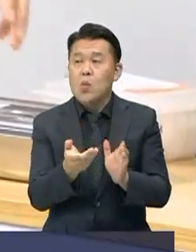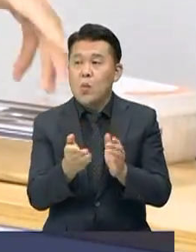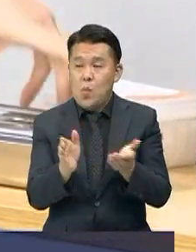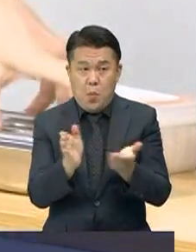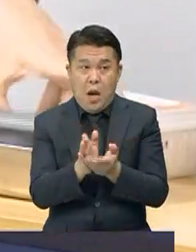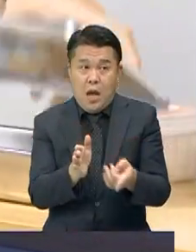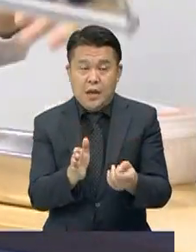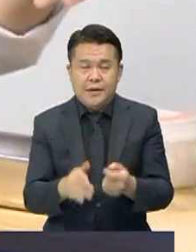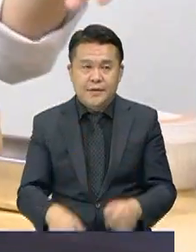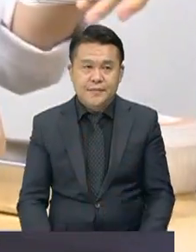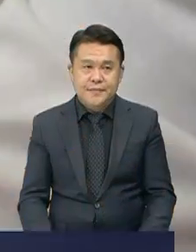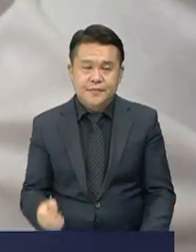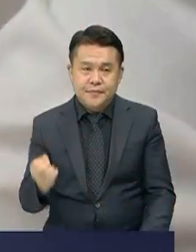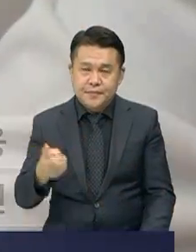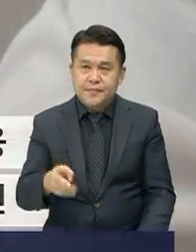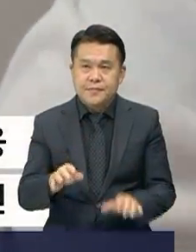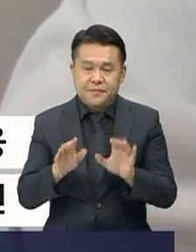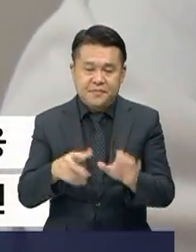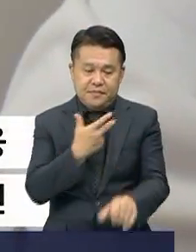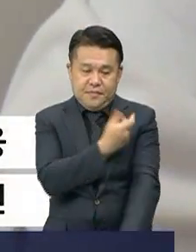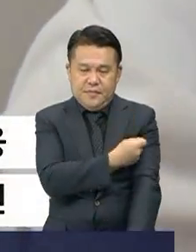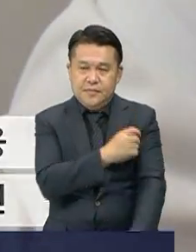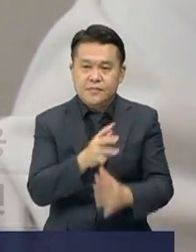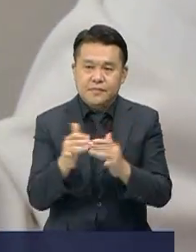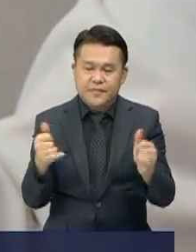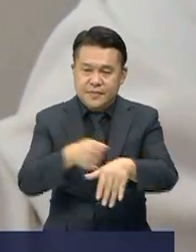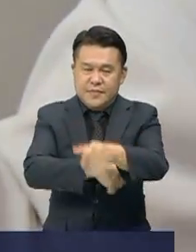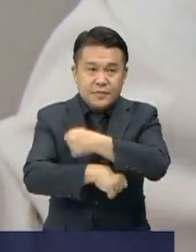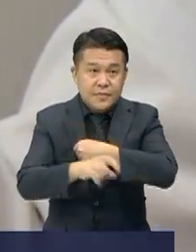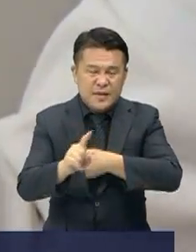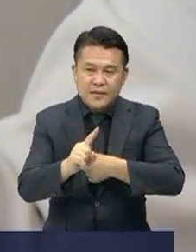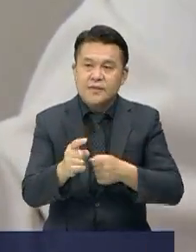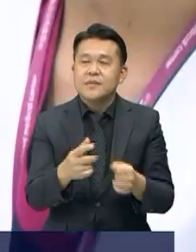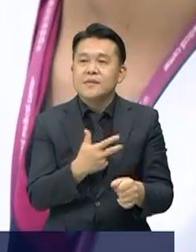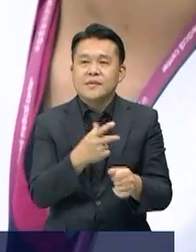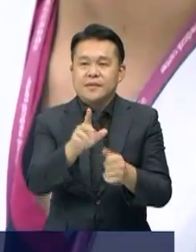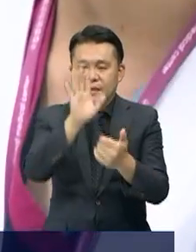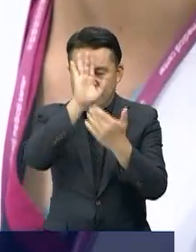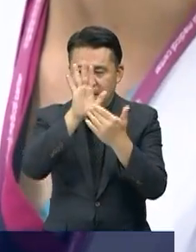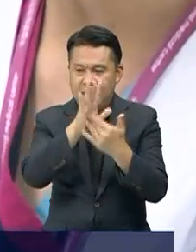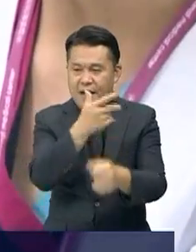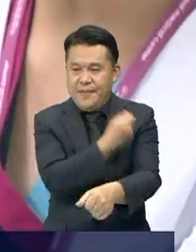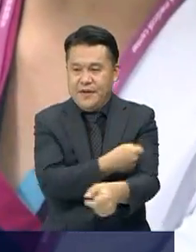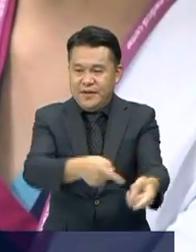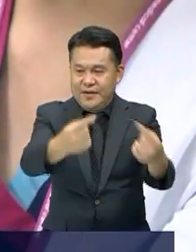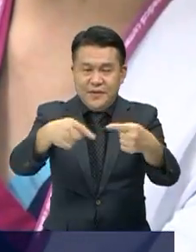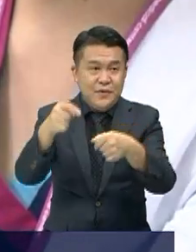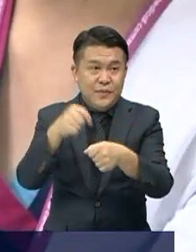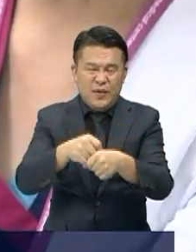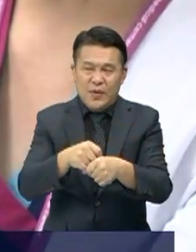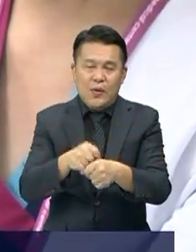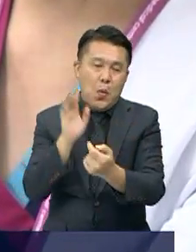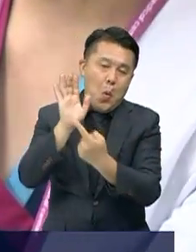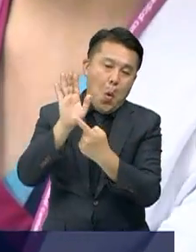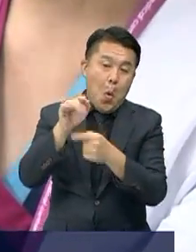해당합니다. 또한 이번 접종에는 국민들이 적극적으로 백신 예방접종에 참여하도록